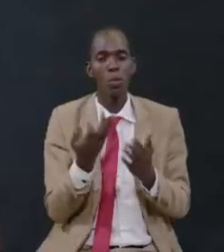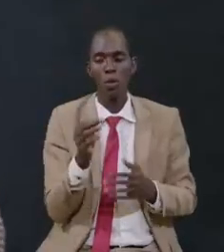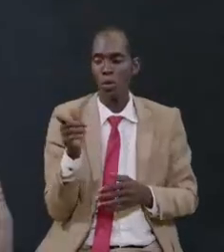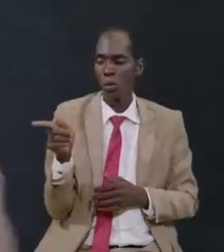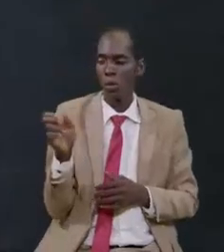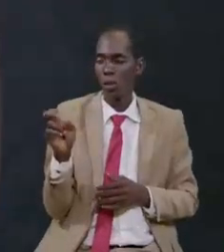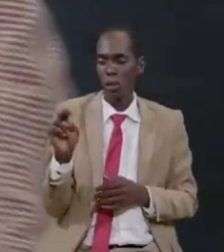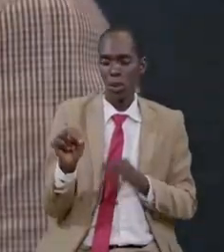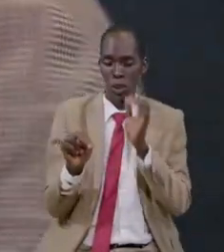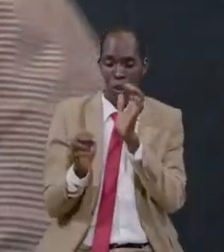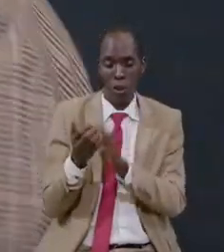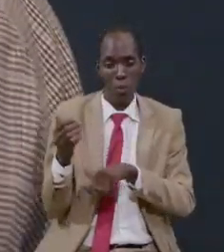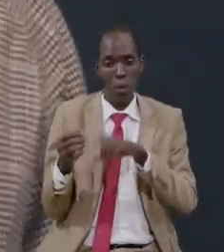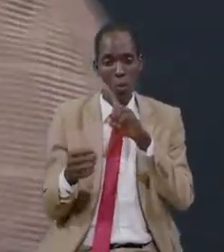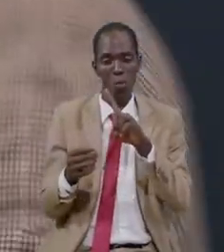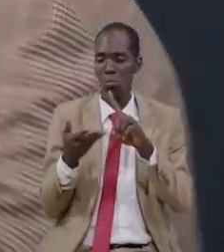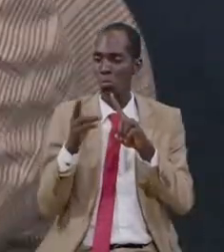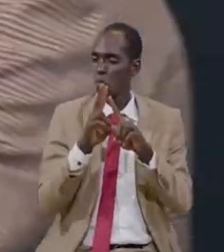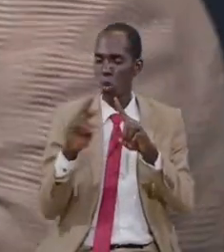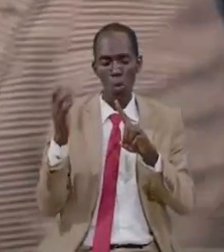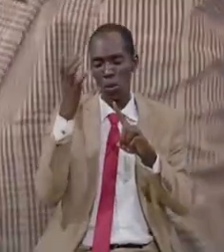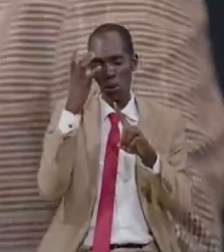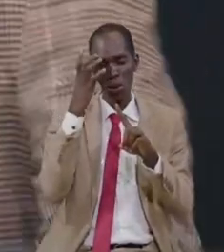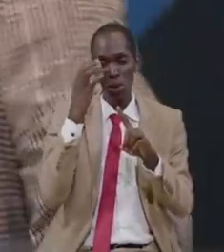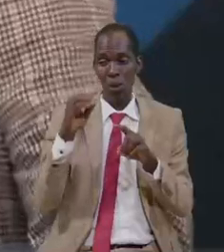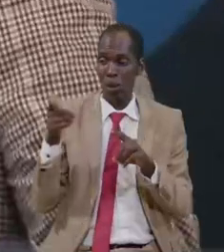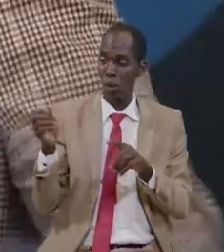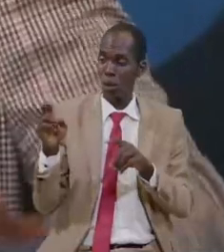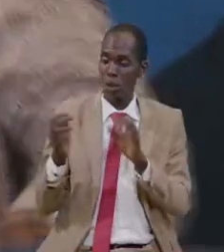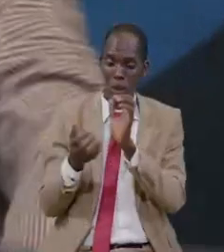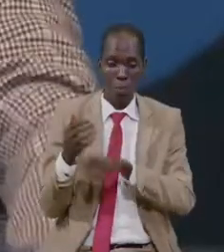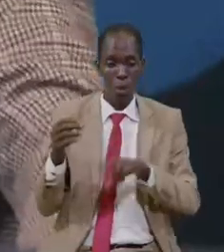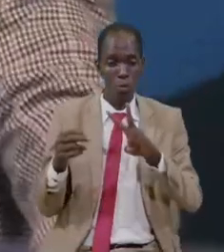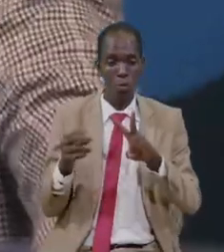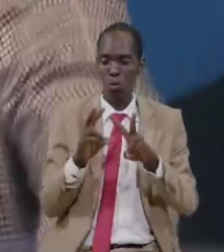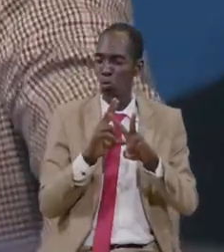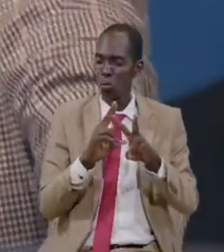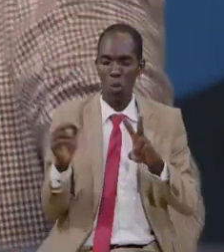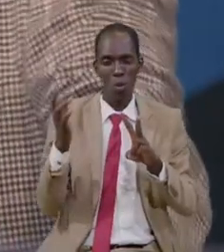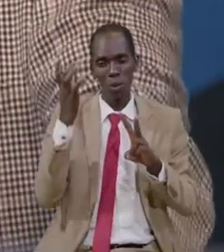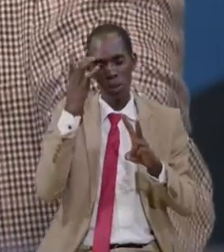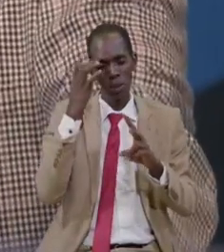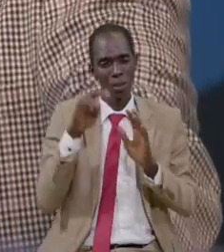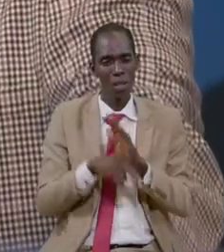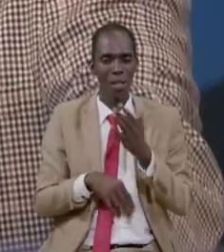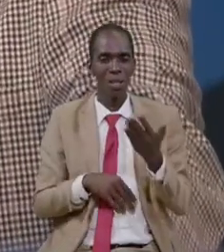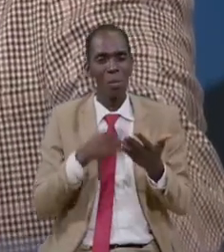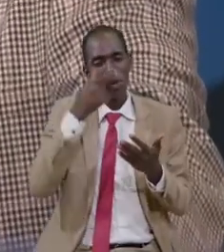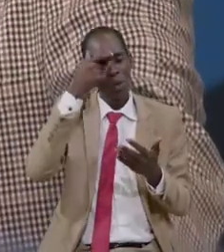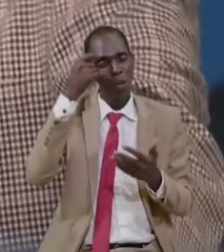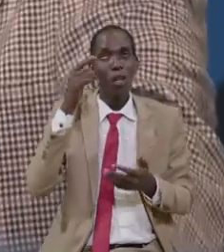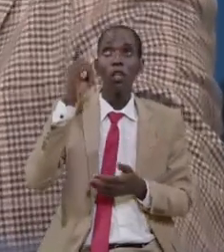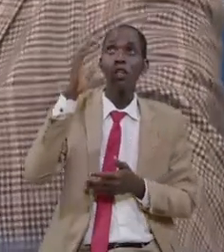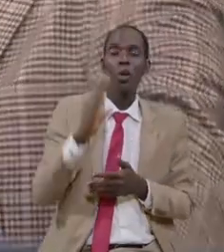de maladie. En Genèse chapitre 2, il n'y avait pas de maladie parce que Dieu a